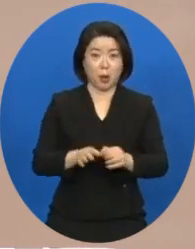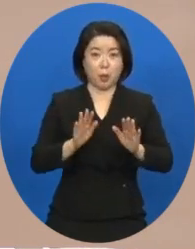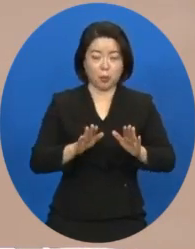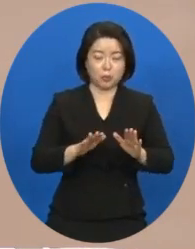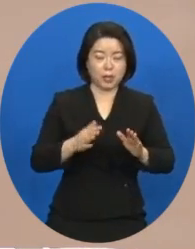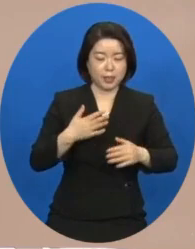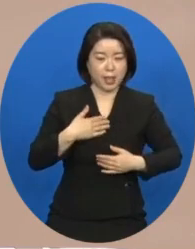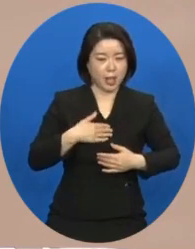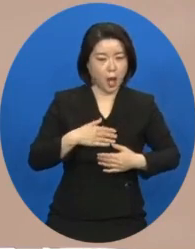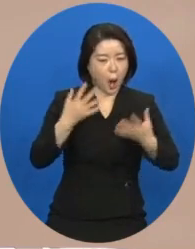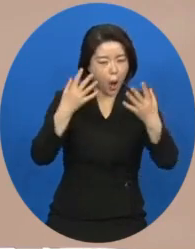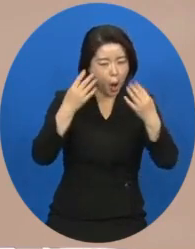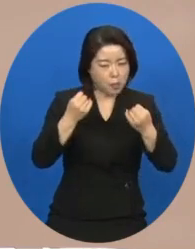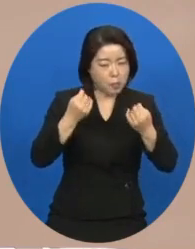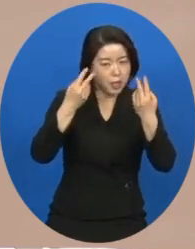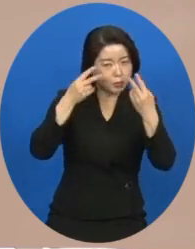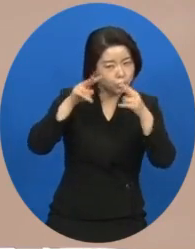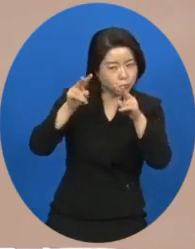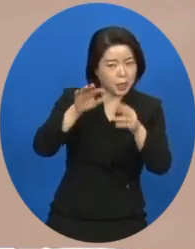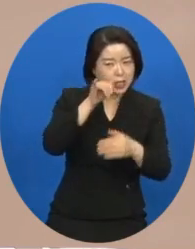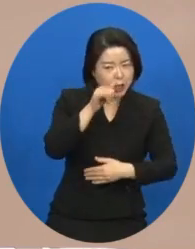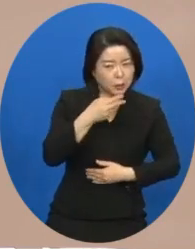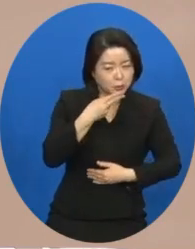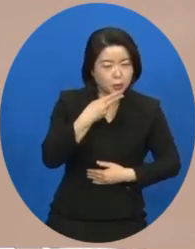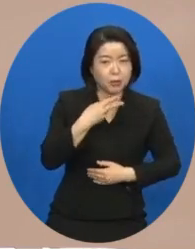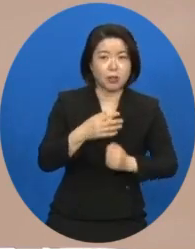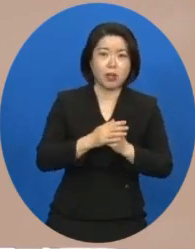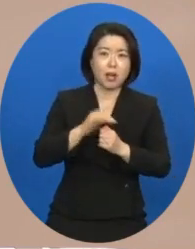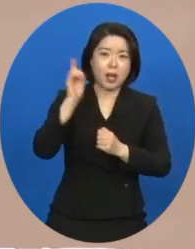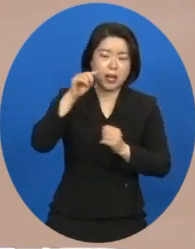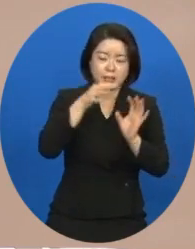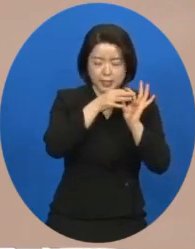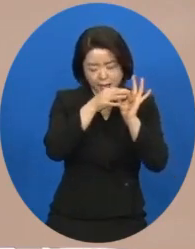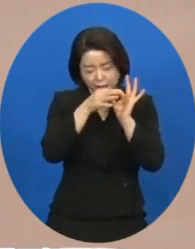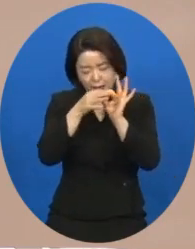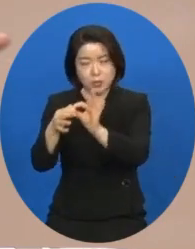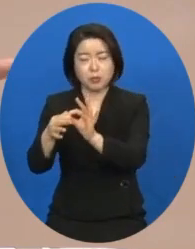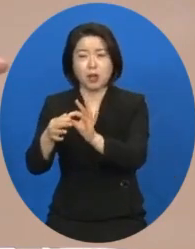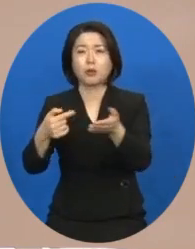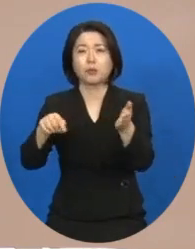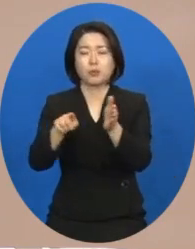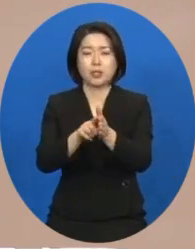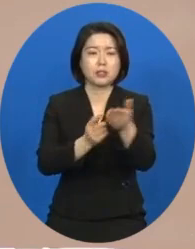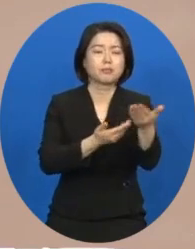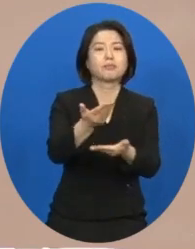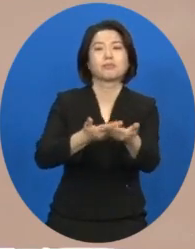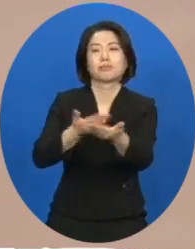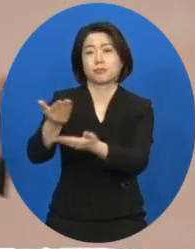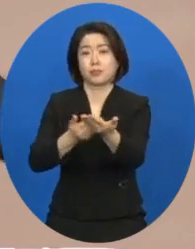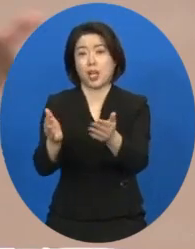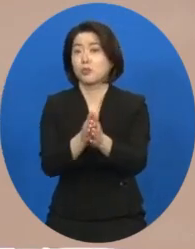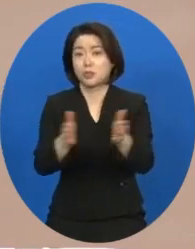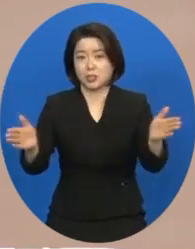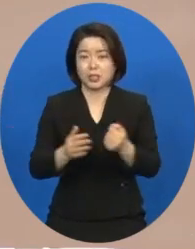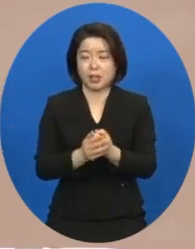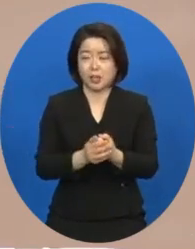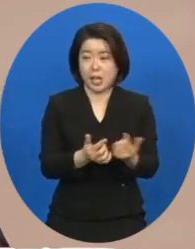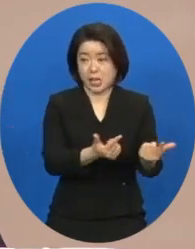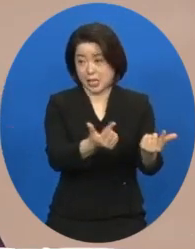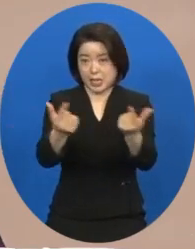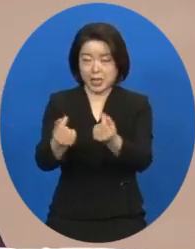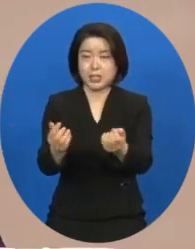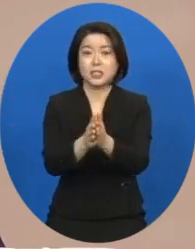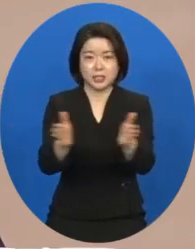얼마나 내가 바라보았는지 그리고 그걸 꾸준히 쓰기 위해서 나누기 시작했어요. 같이 쓰기